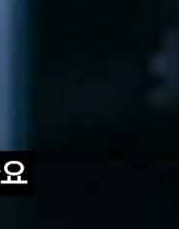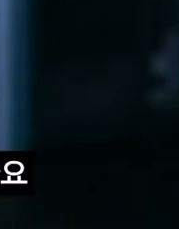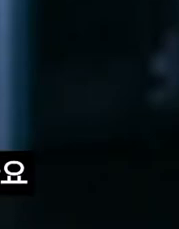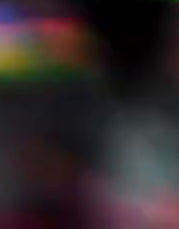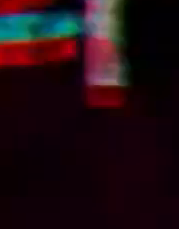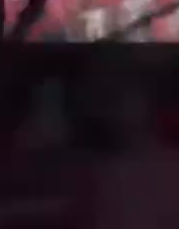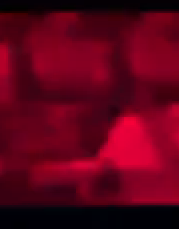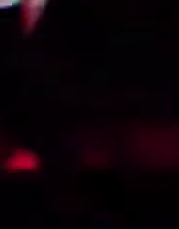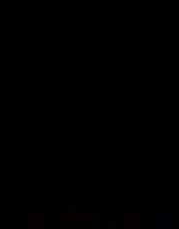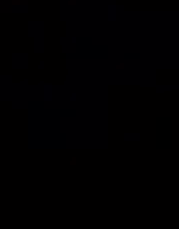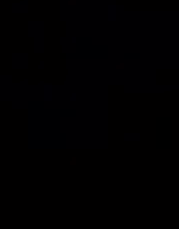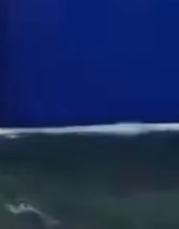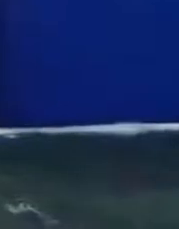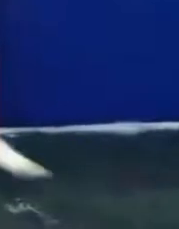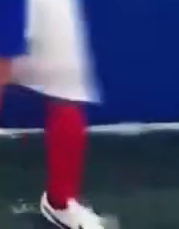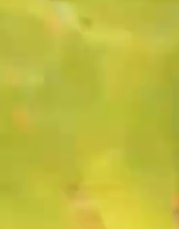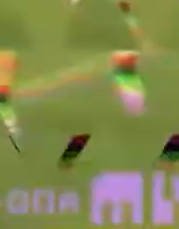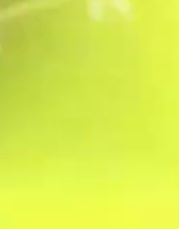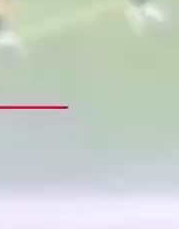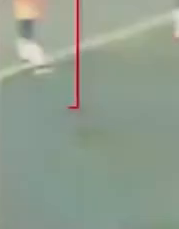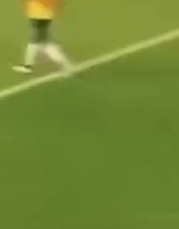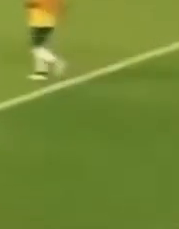기쁨이 될 것 같아요.